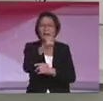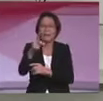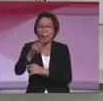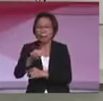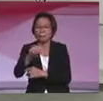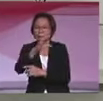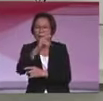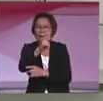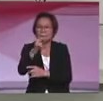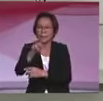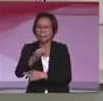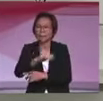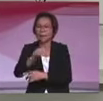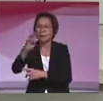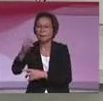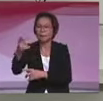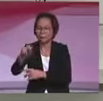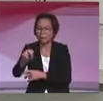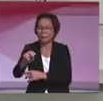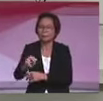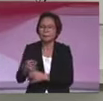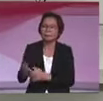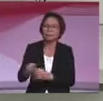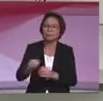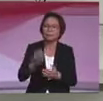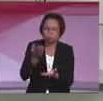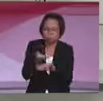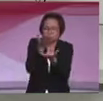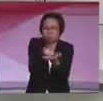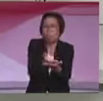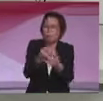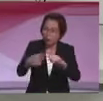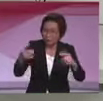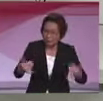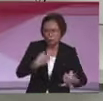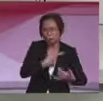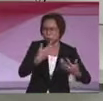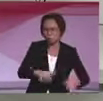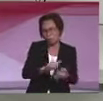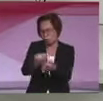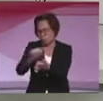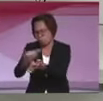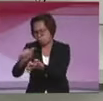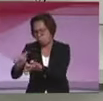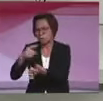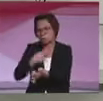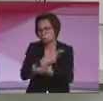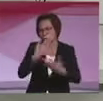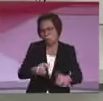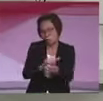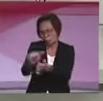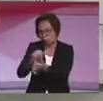MKN. Walaubagaimanapun, pada dasarnya kita telah pun meluluskan, ya. Dan kalau tak silap saya, dari